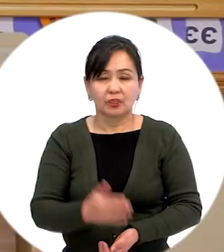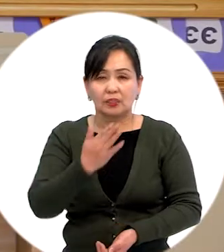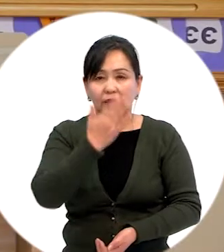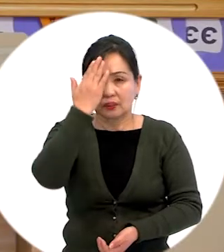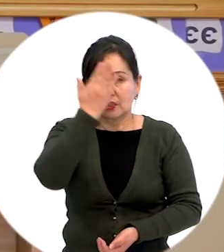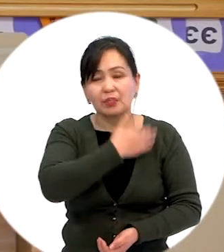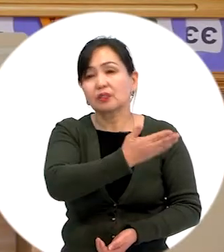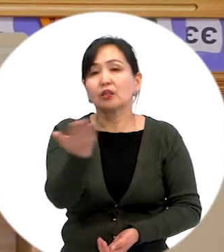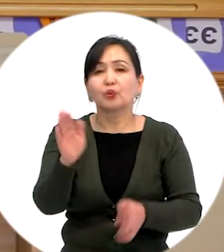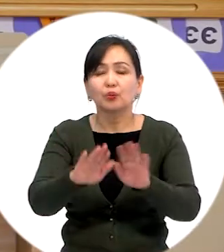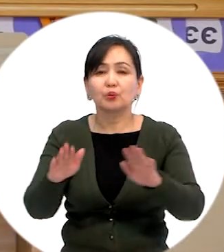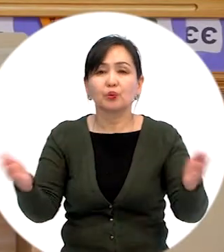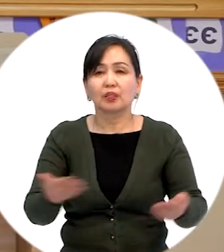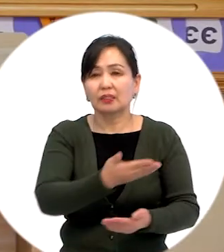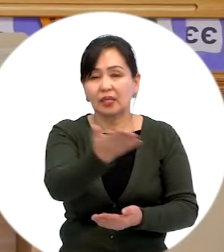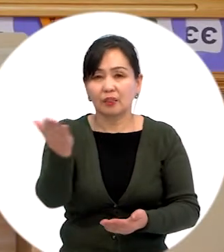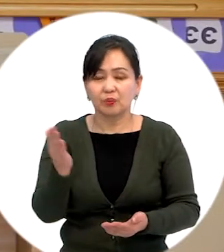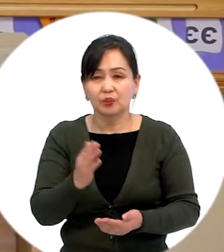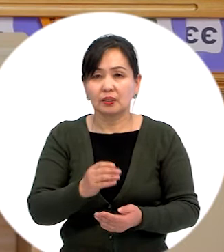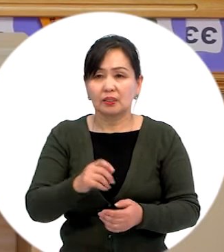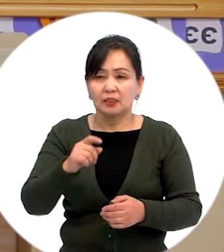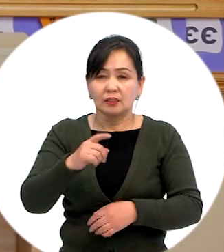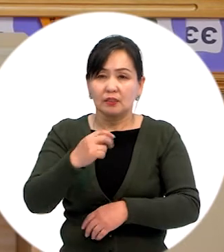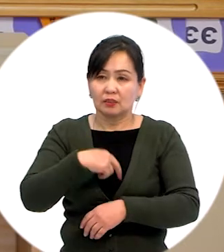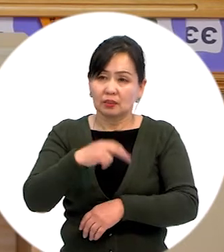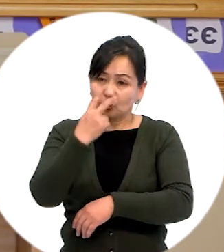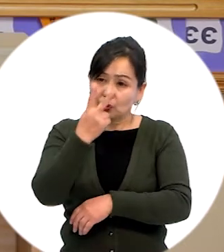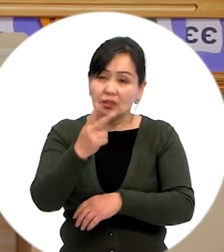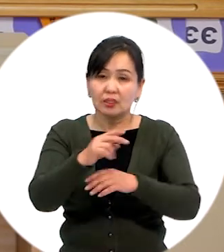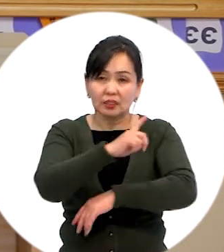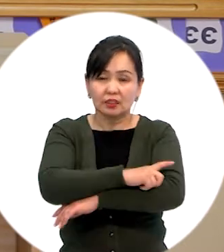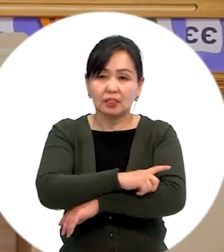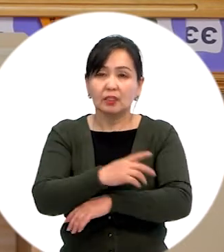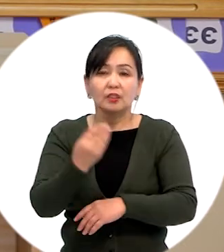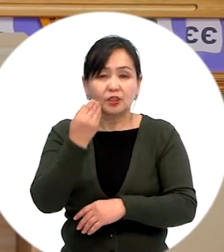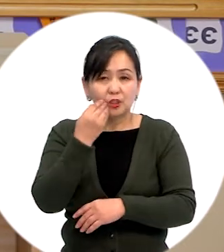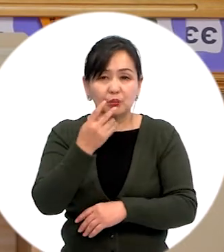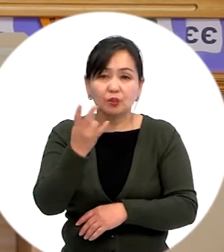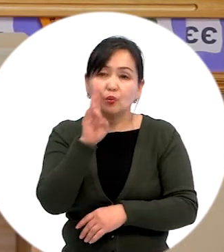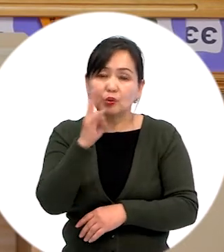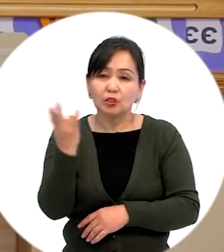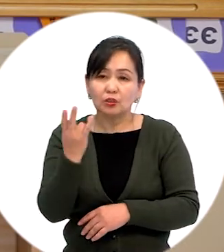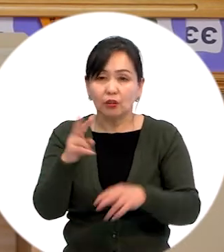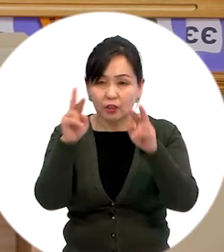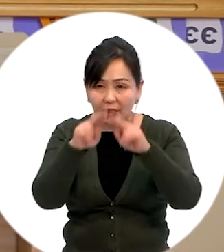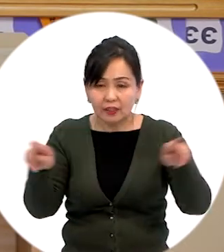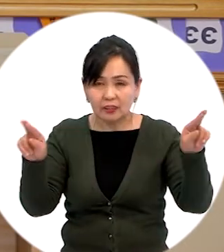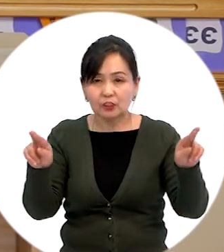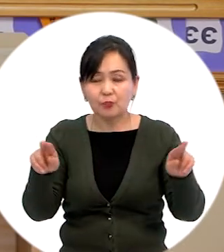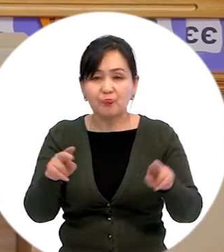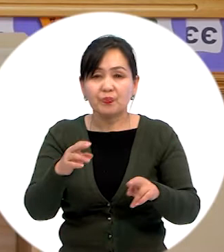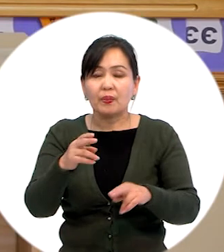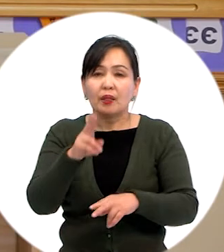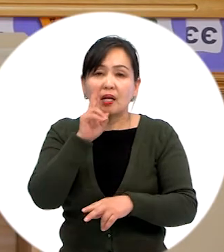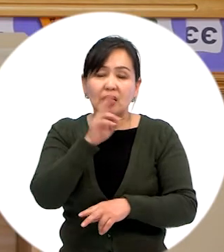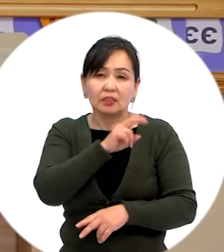За сайн байцгаана хүүхдүүдээ. За та бүхэн саяхан хичээлээр жимс болон хүнсний ногоог ангилж за ашиг